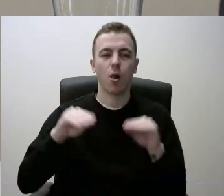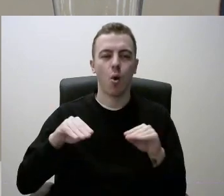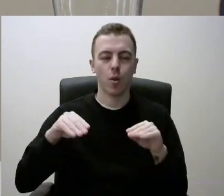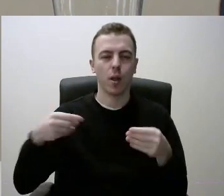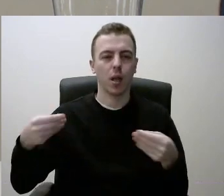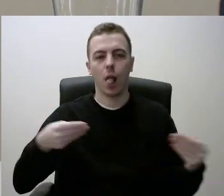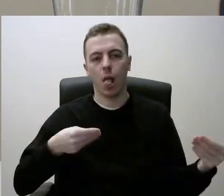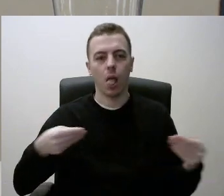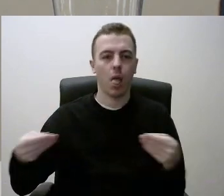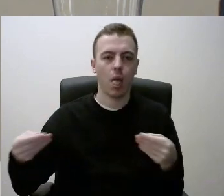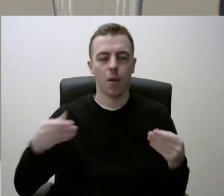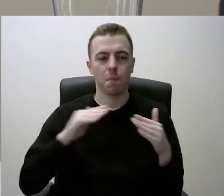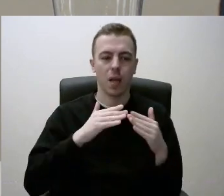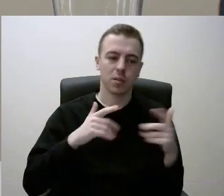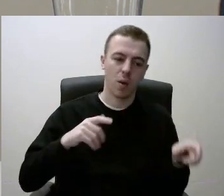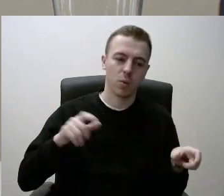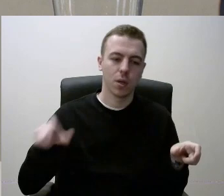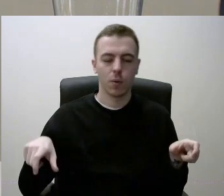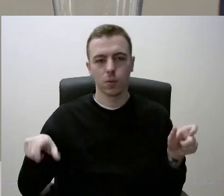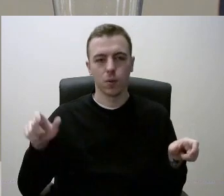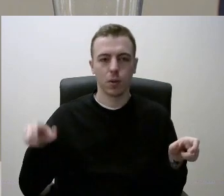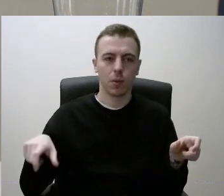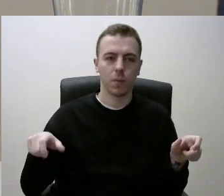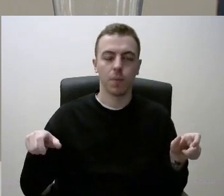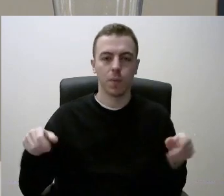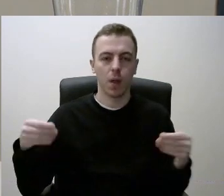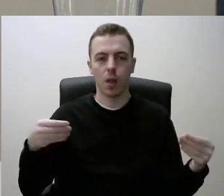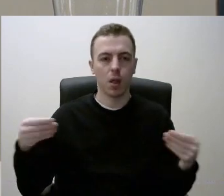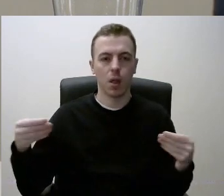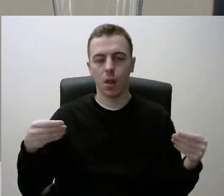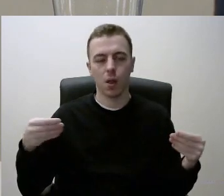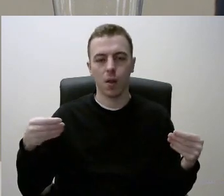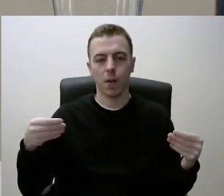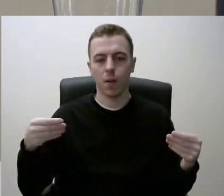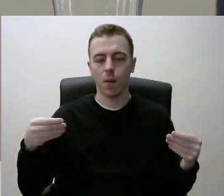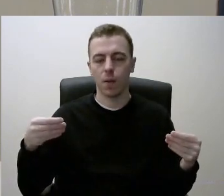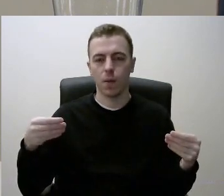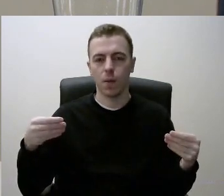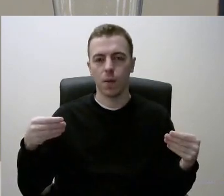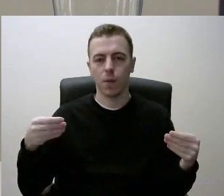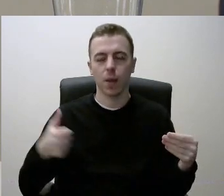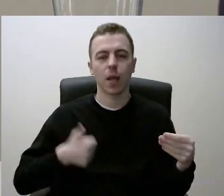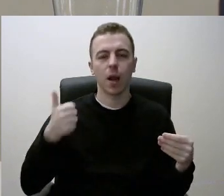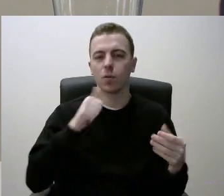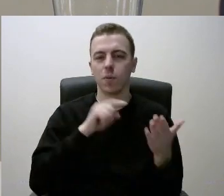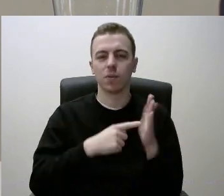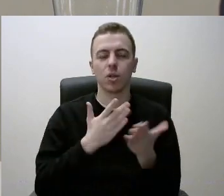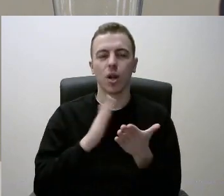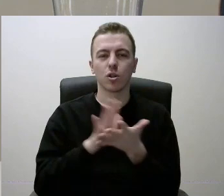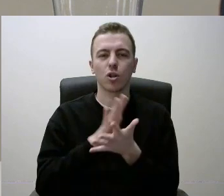savo pusę, miestas bando tempia paklodę į savo pusę. Čia yra nuolatinis konfliktas. Geriausias matyt pavyzdys yra taršos stotelės.